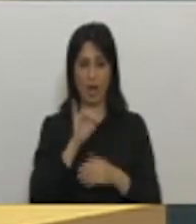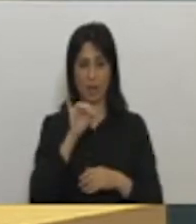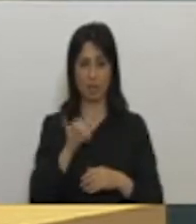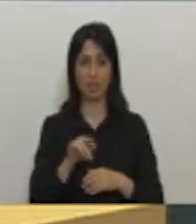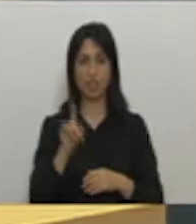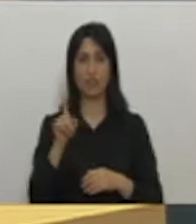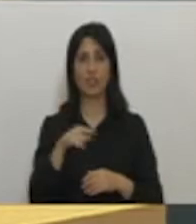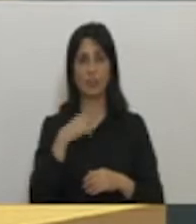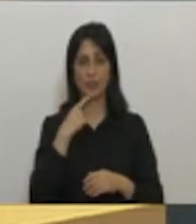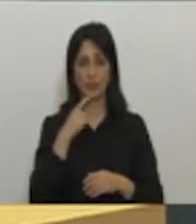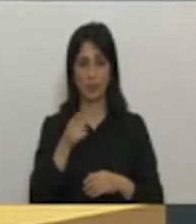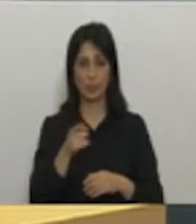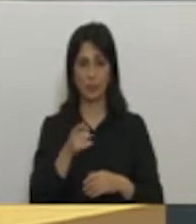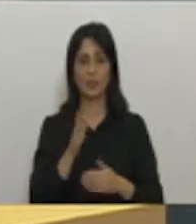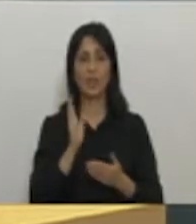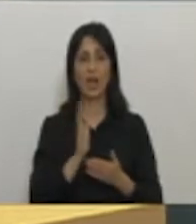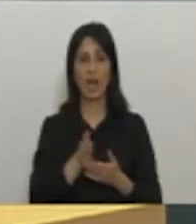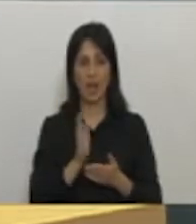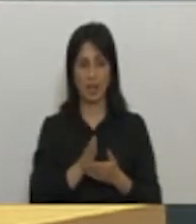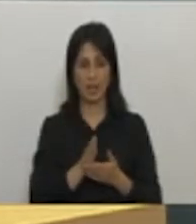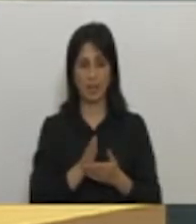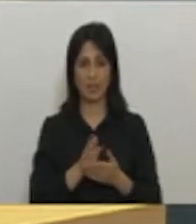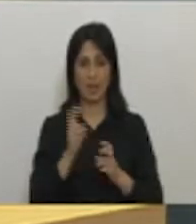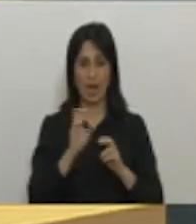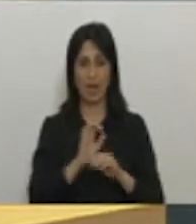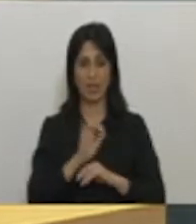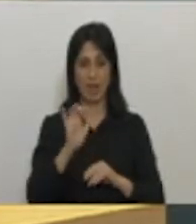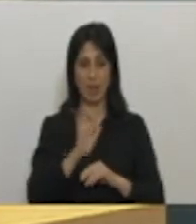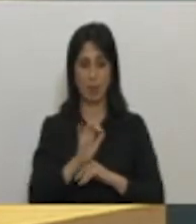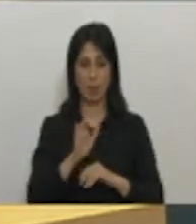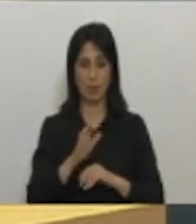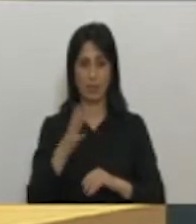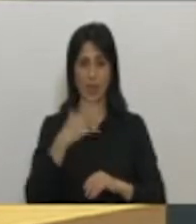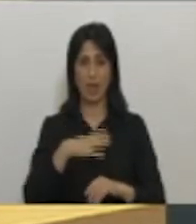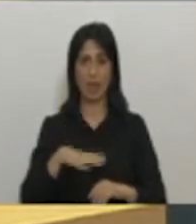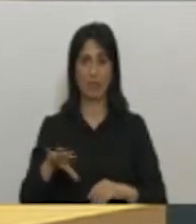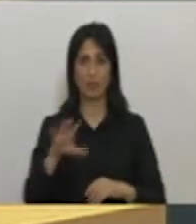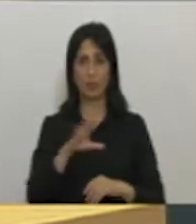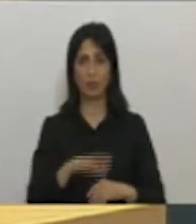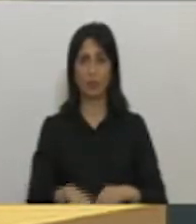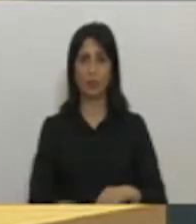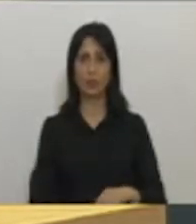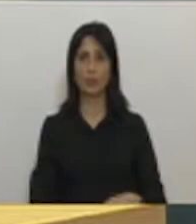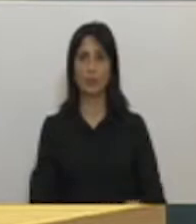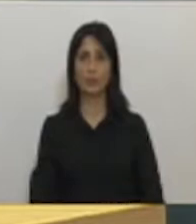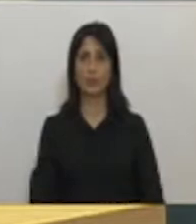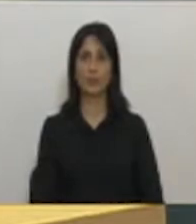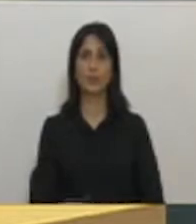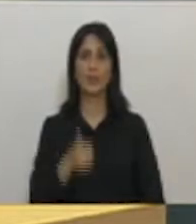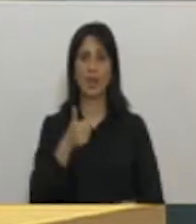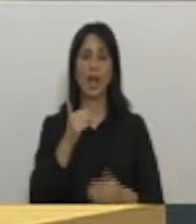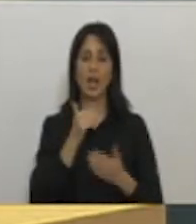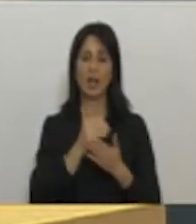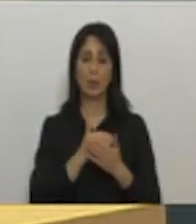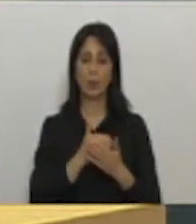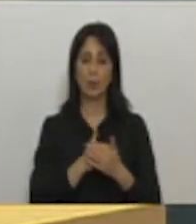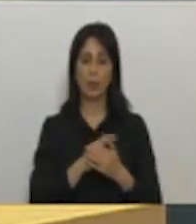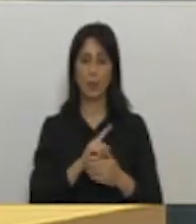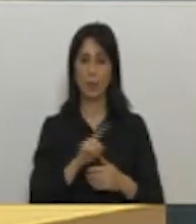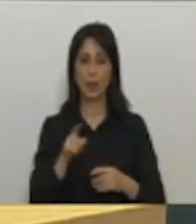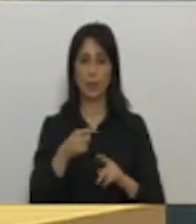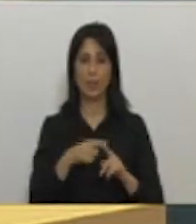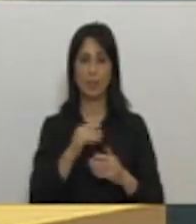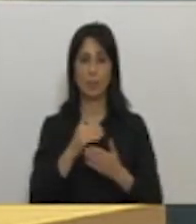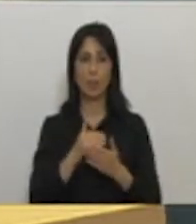თქვენ ბრძანეთ, არის აწარმოე საქართველო. Კარგი პროგრამაა, მაგრამ ეს